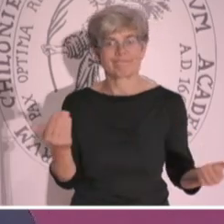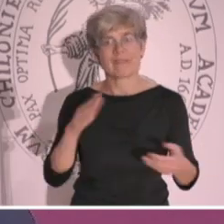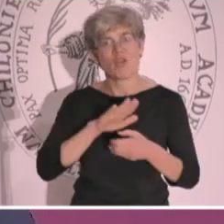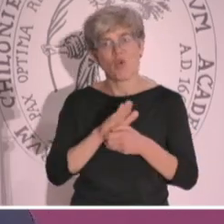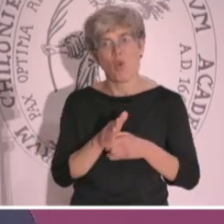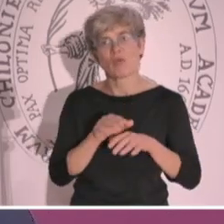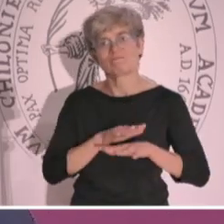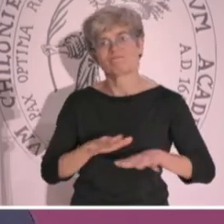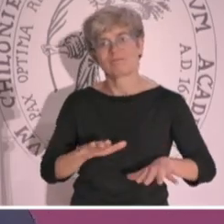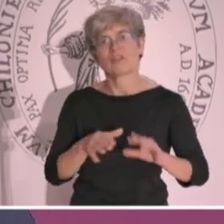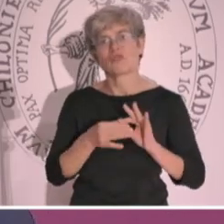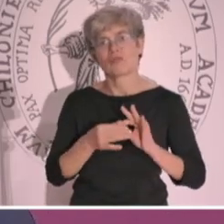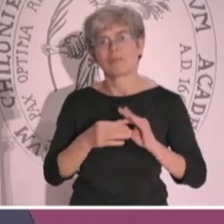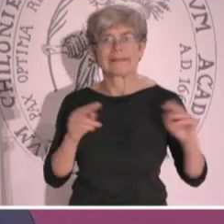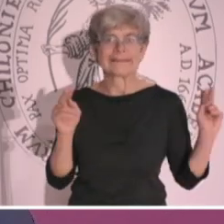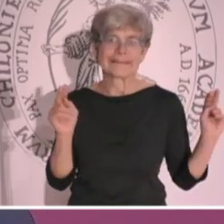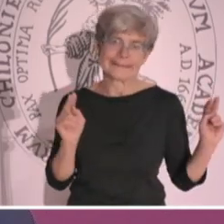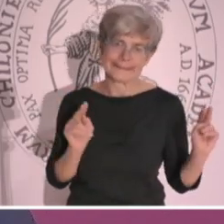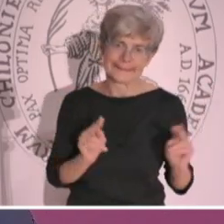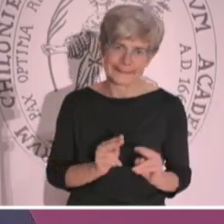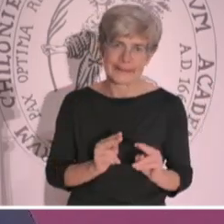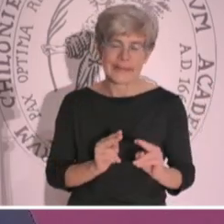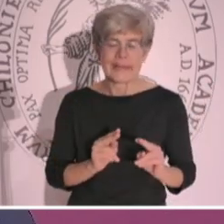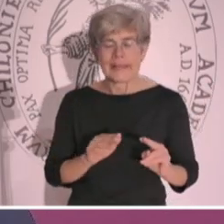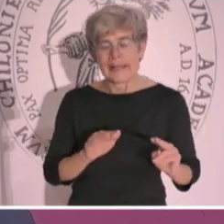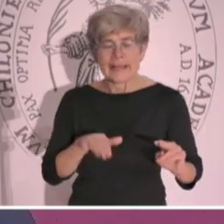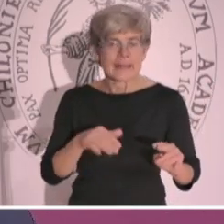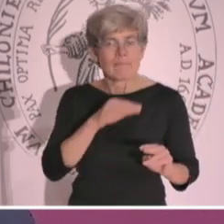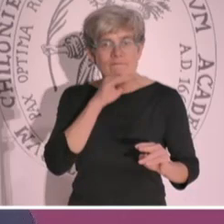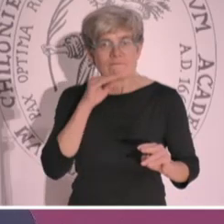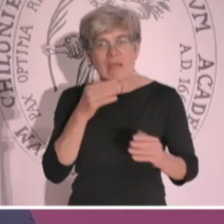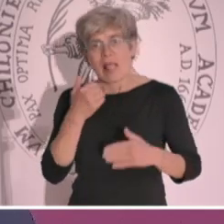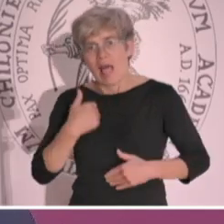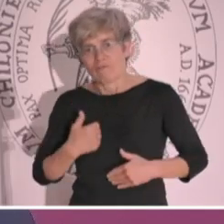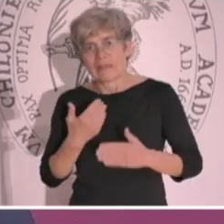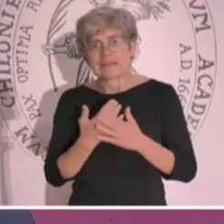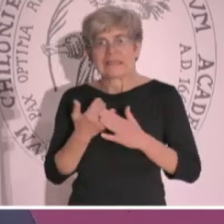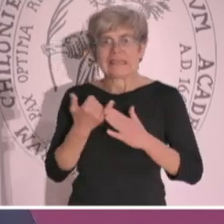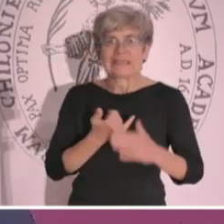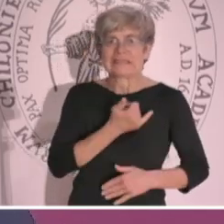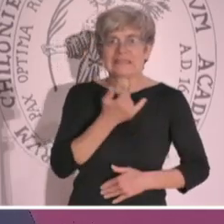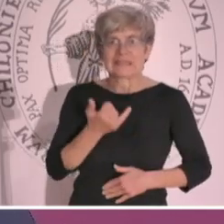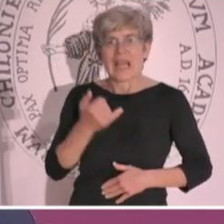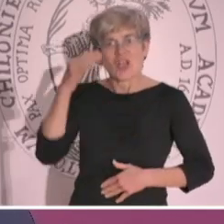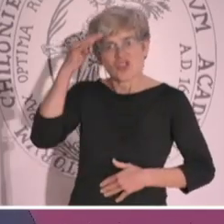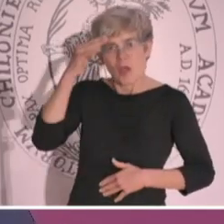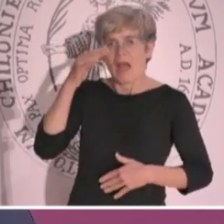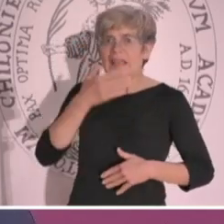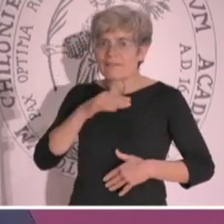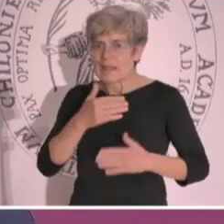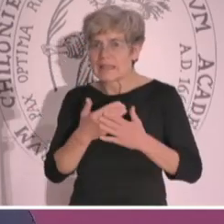hat. Das konnten wir mit sehr viel Aufwand dann in der kurzen Phase im Sommer letzten Jahres als Wesentlichen